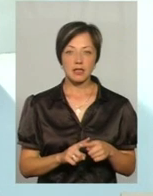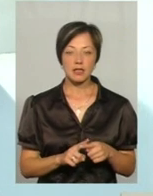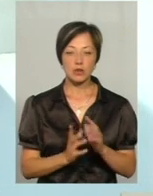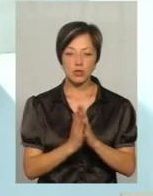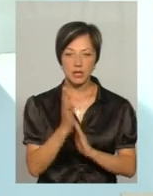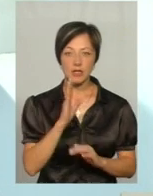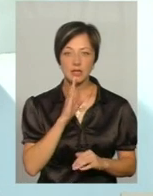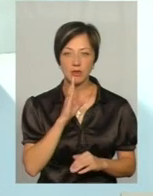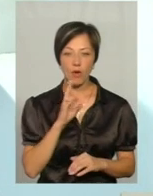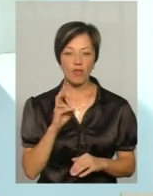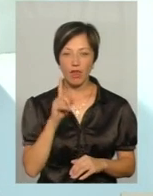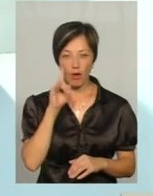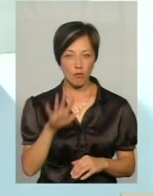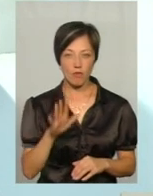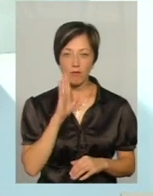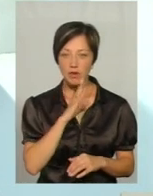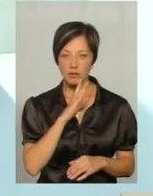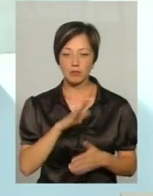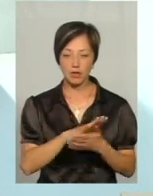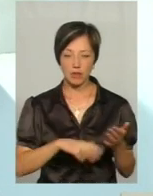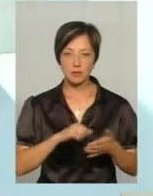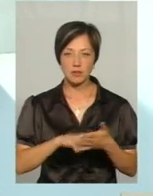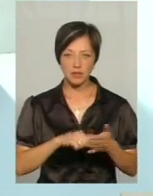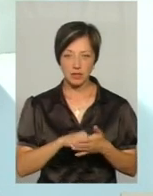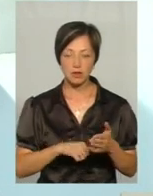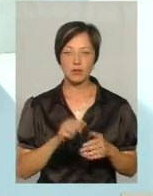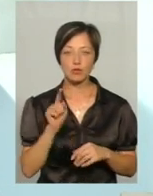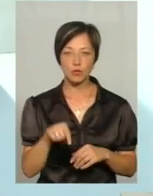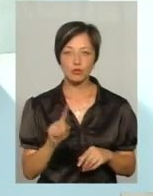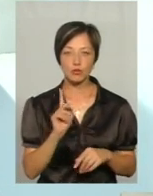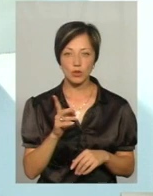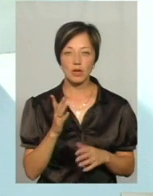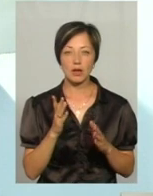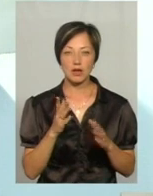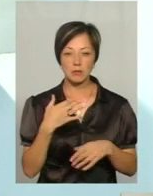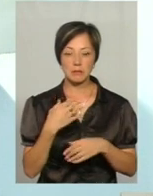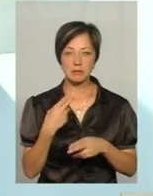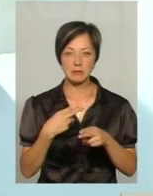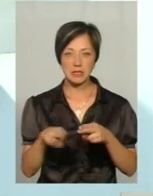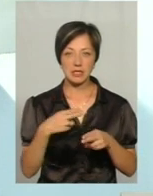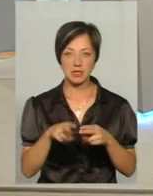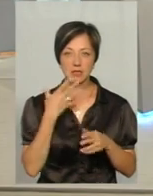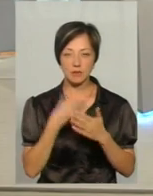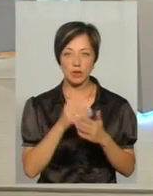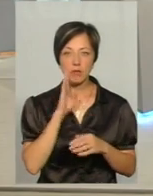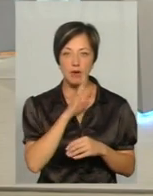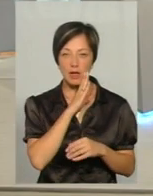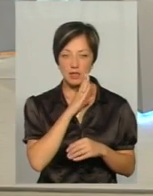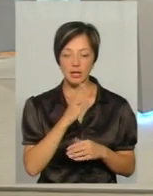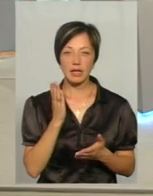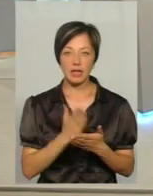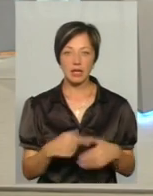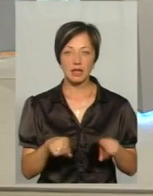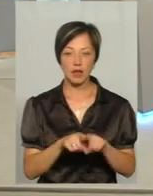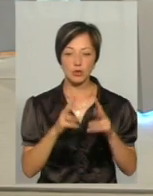дівчинки у нелюбові може в подальшому призвести до того, що вона буде як підсвідомо мстити своїй матері. Тобто є навіть